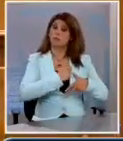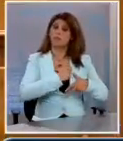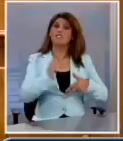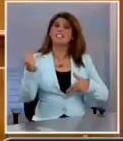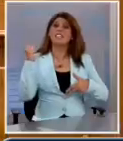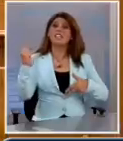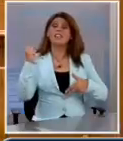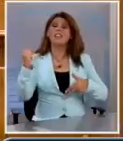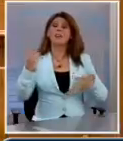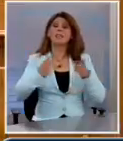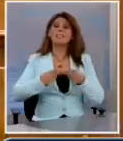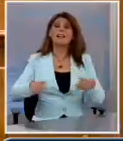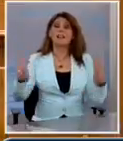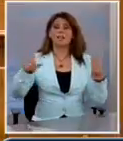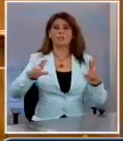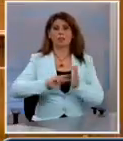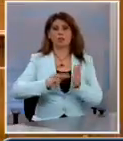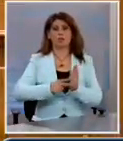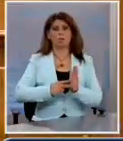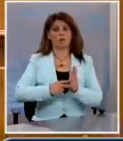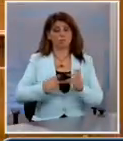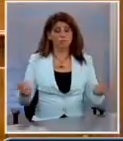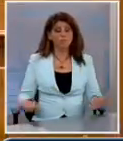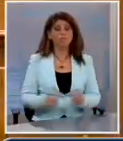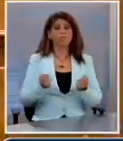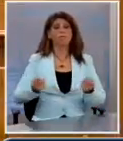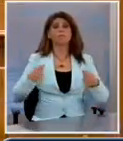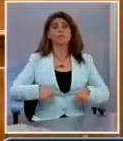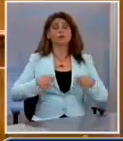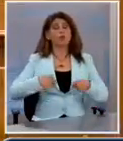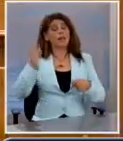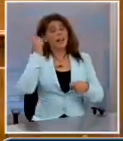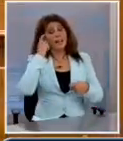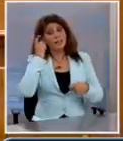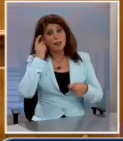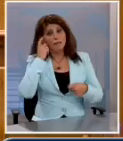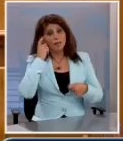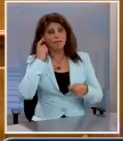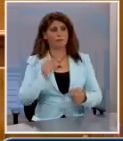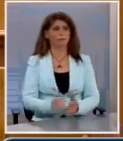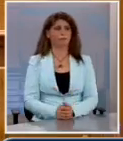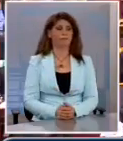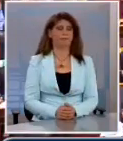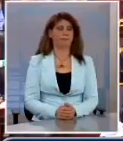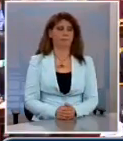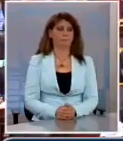δύναμη της ελεύθερης οικονομίας να παράγει πλούτο. Που να καταλαβαίνει